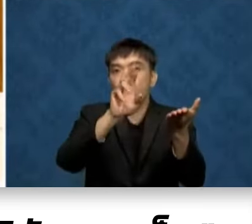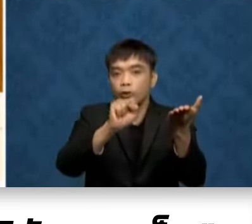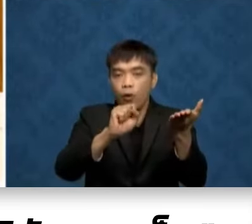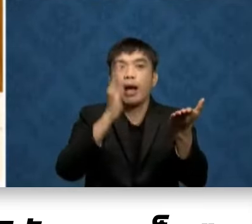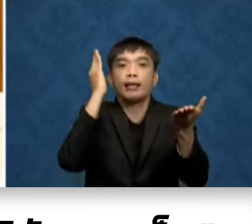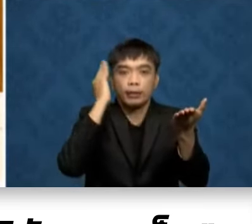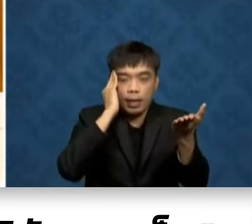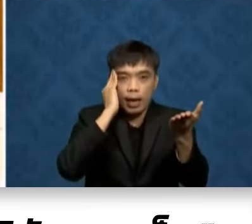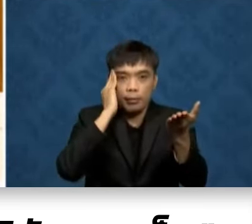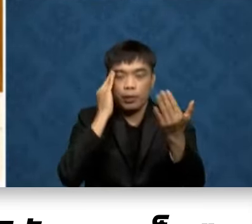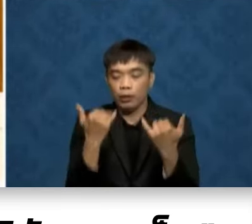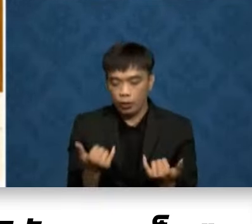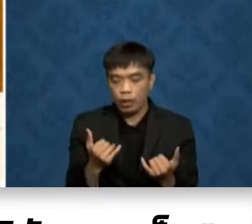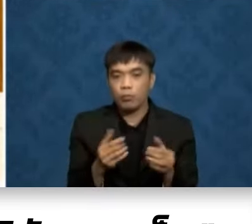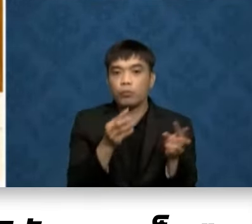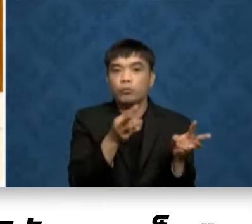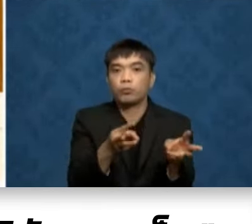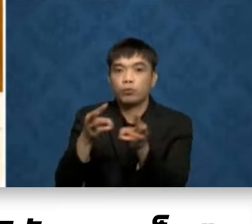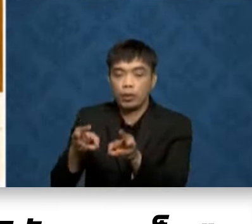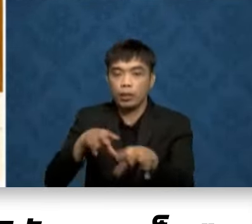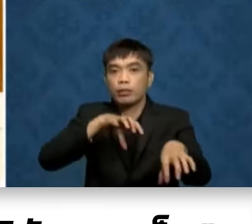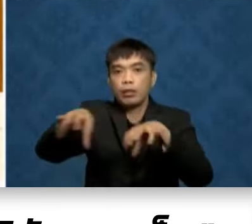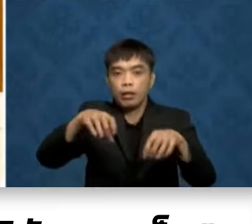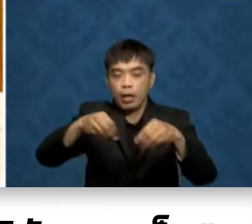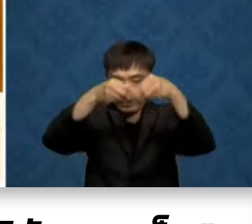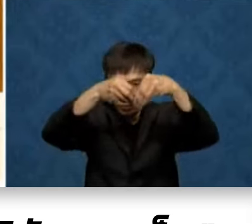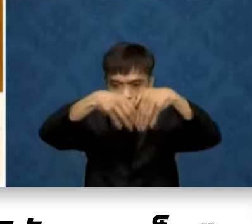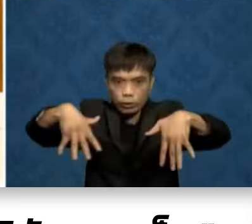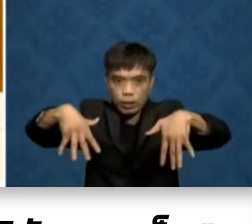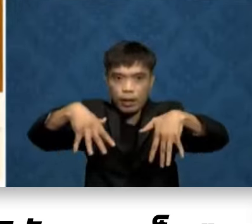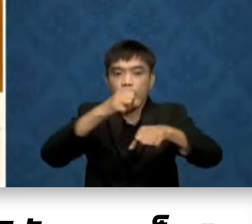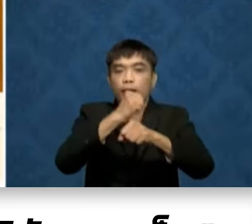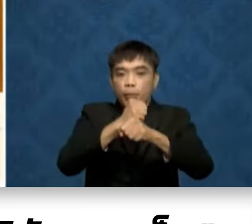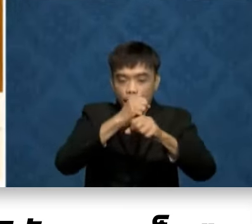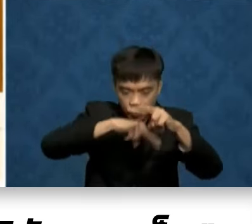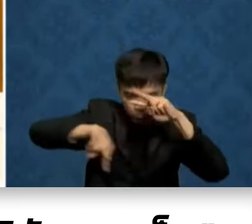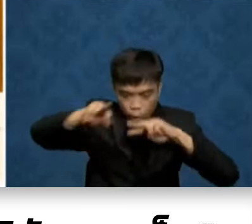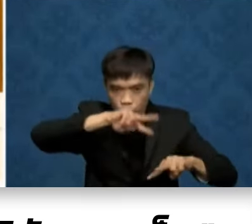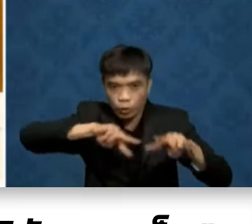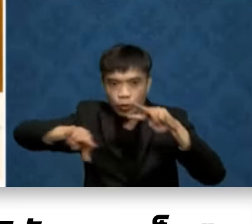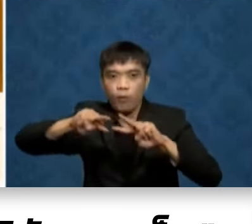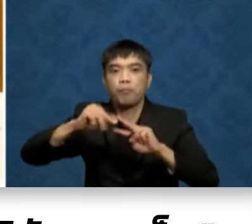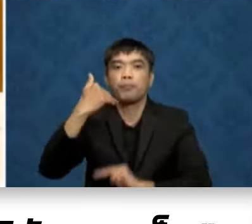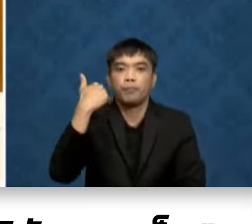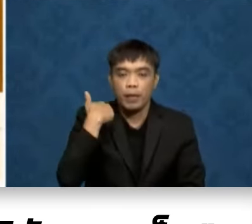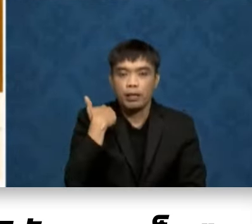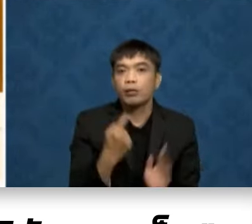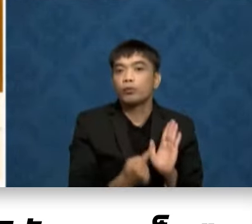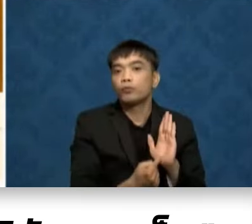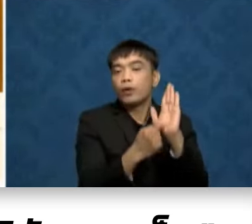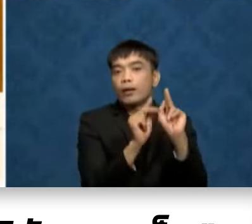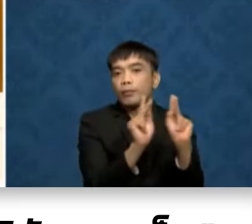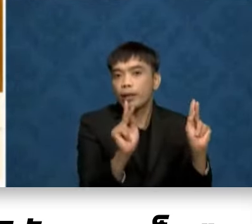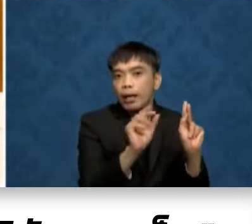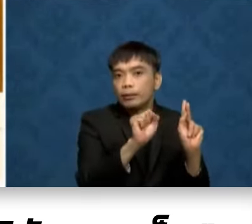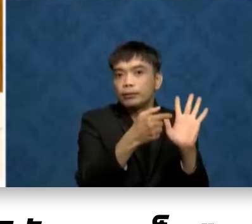งคะแนน1เสียงค่ะจากนั้นนะคะนายจุลพันธ์อมรวิวัฒน์รัฐมนตรีช่วยว่าการกระทรวงการคลัง